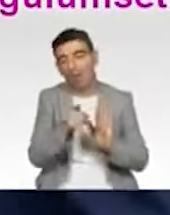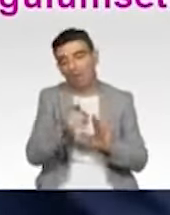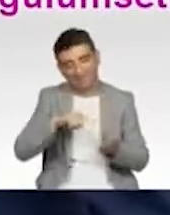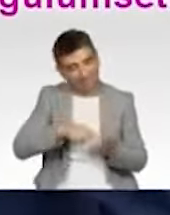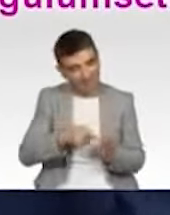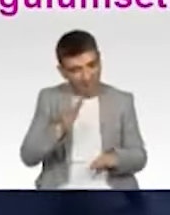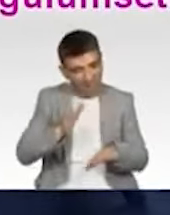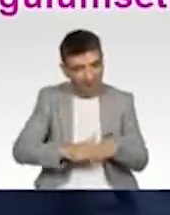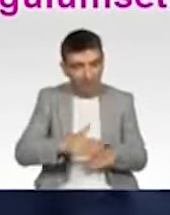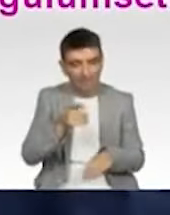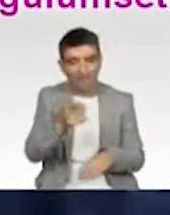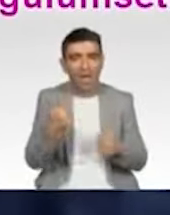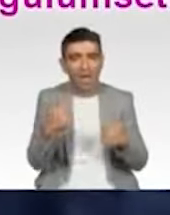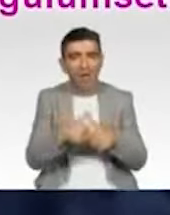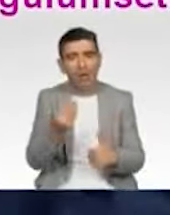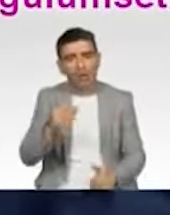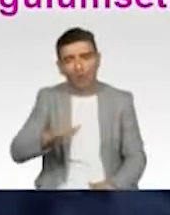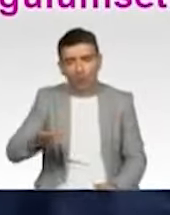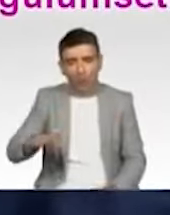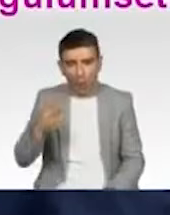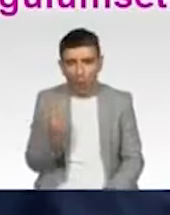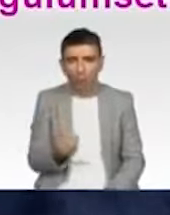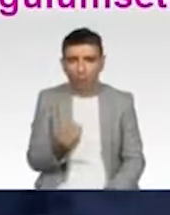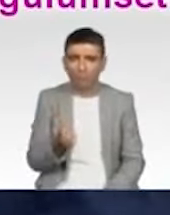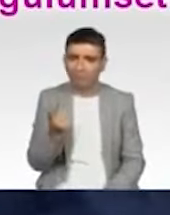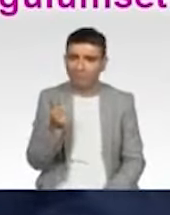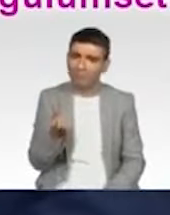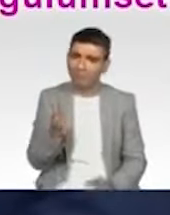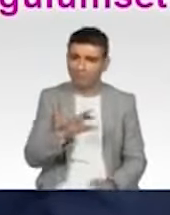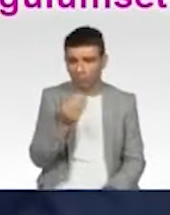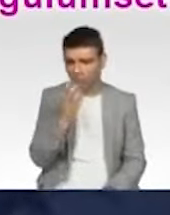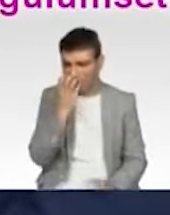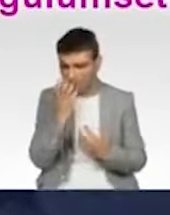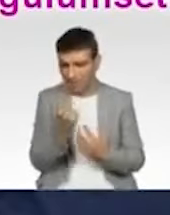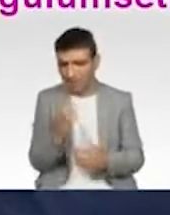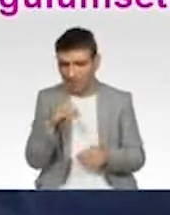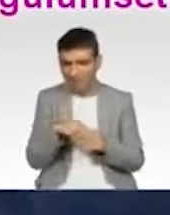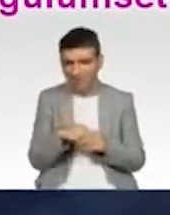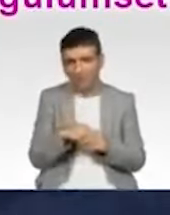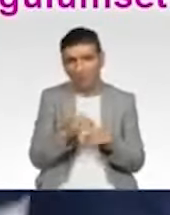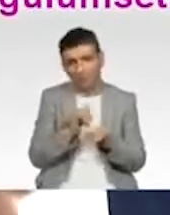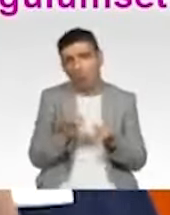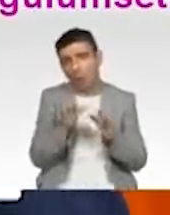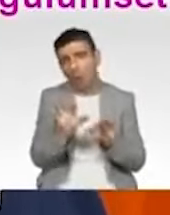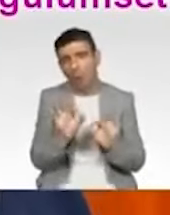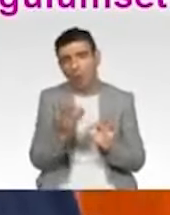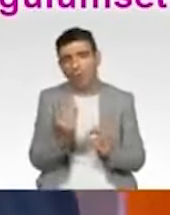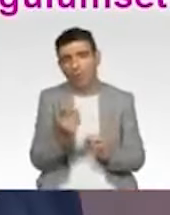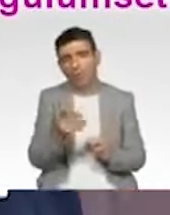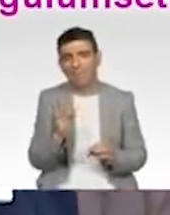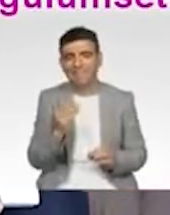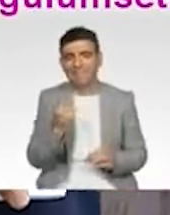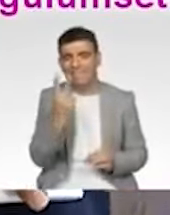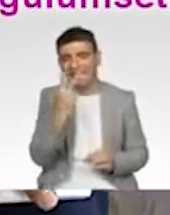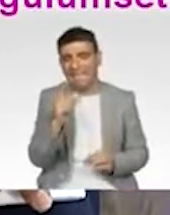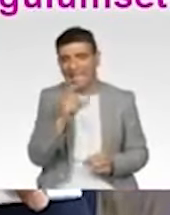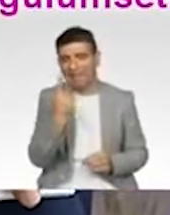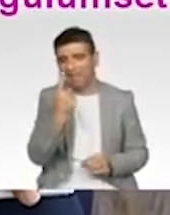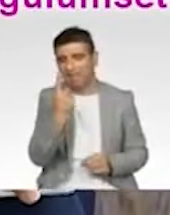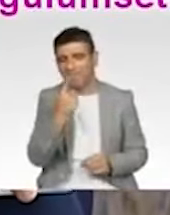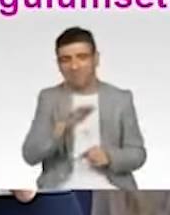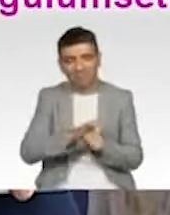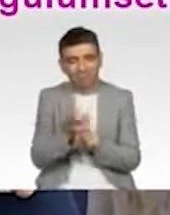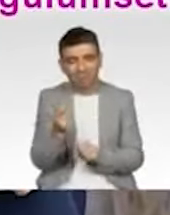imza attın. Evlendin, çocuk yaptın. Ondan sonra bir çocuklara bakma şey mi? Aynen öyle oldu. Arada çocuklarım 7 aylıkken bir